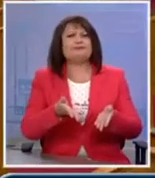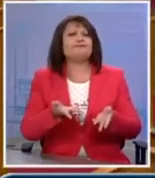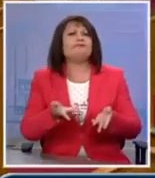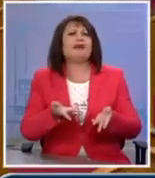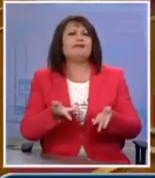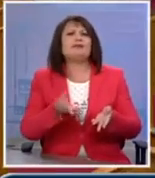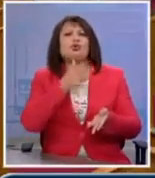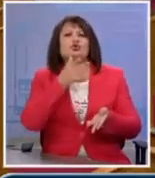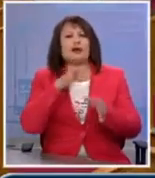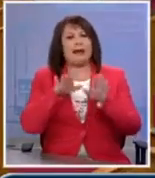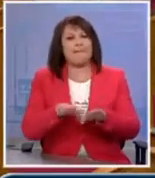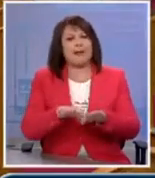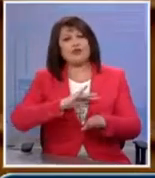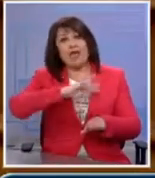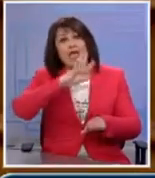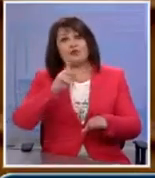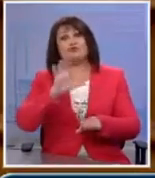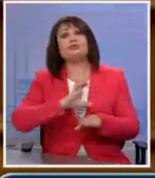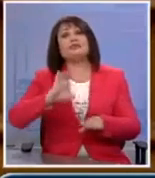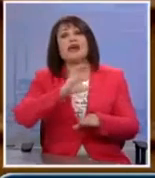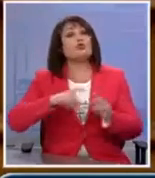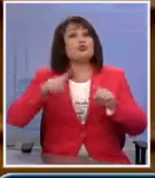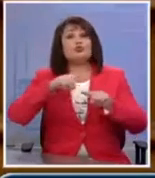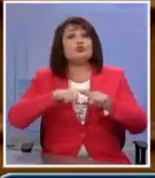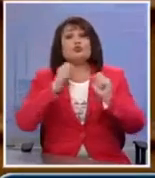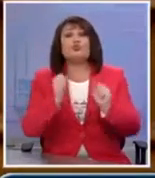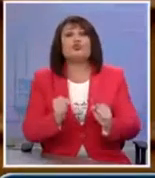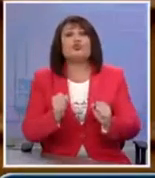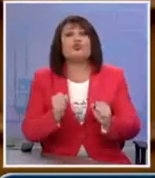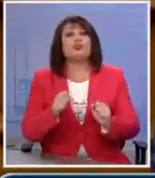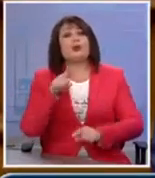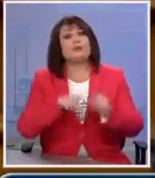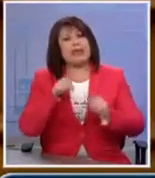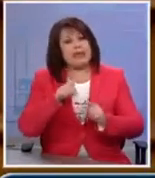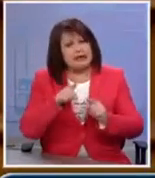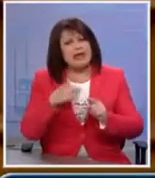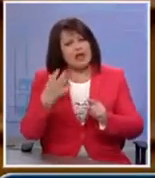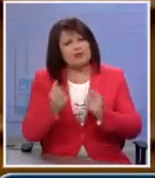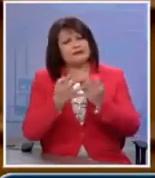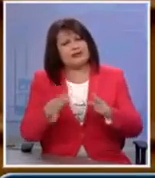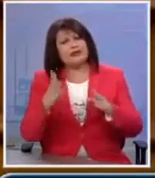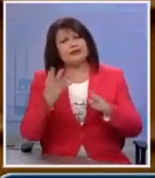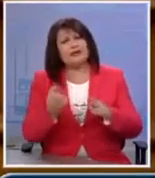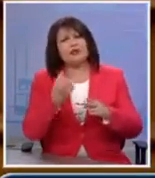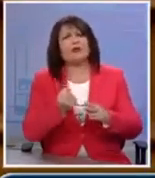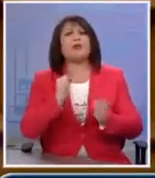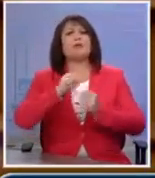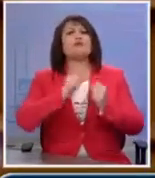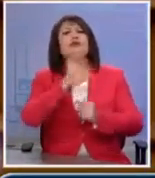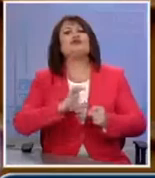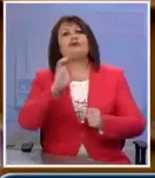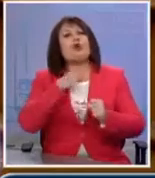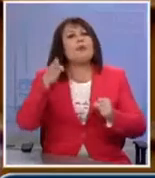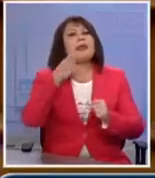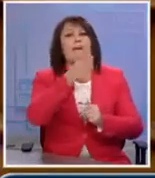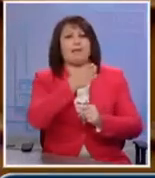μεταβατικό στάδιο, καθώς αναζητούν καταφύγιο στην Ελλάδα. Κάποιοι έχουν δεσμούς και θα επιχειρήσουν να μεταβούν σε άλλες χώρες της Ευρώπης και